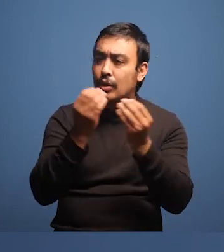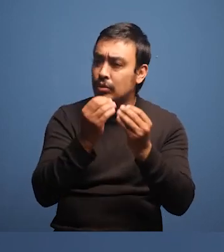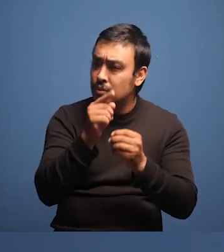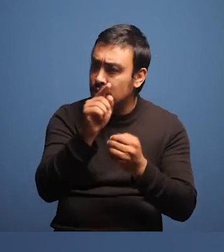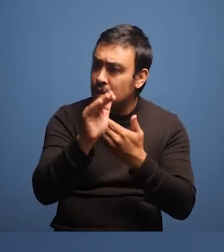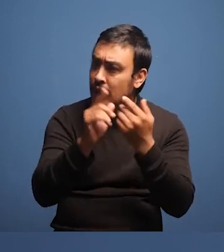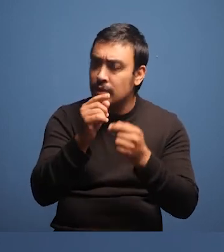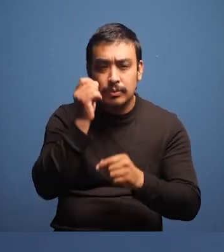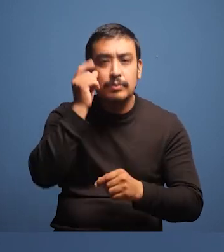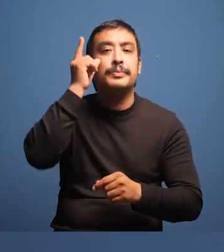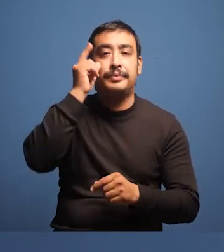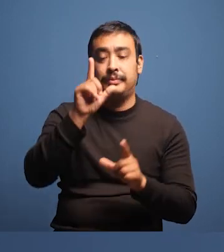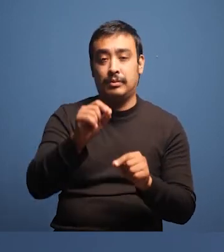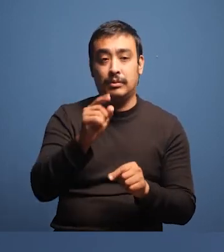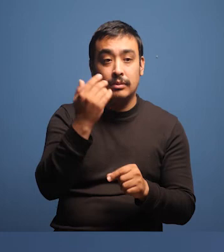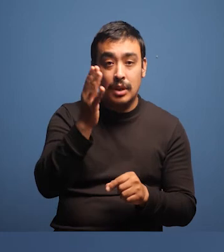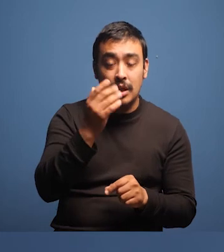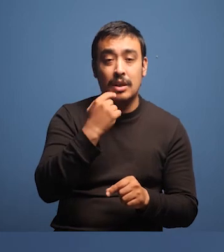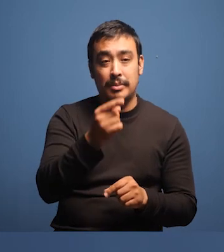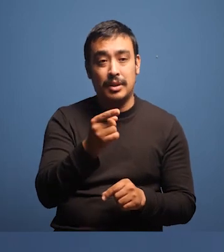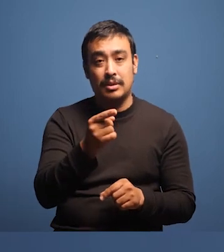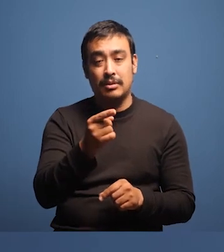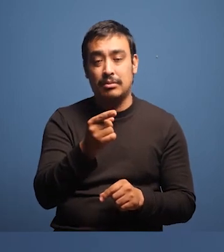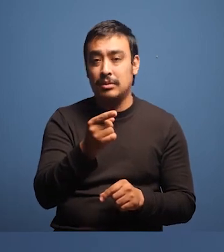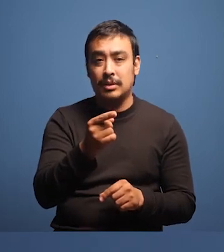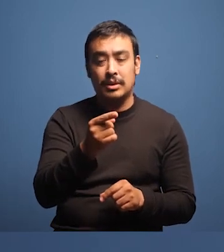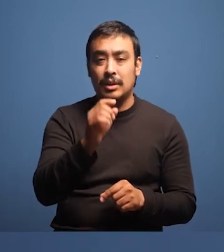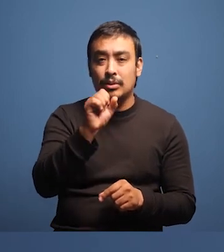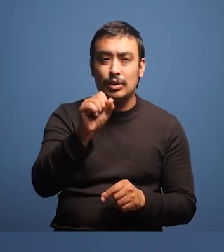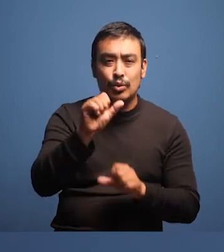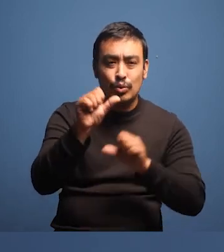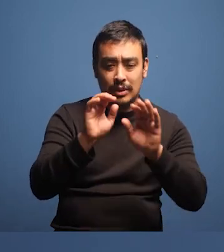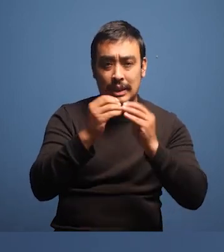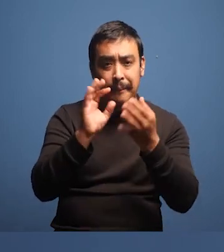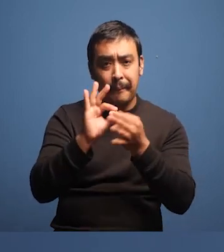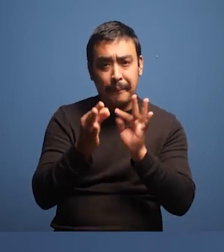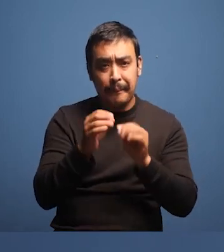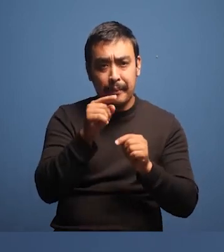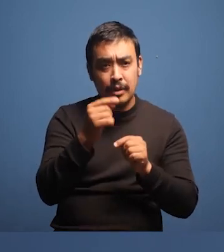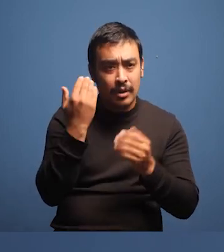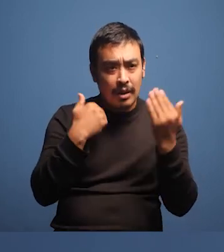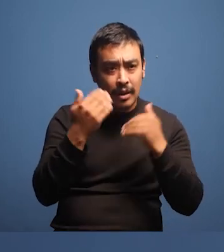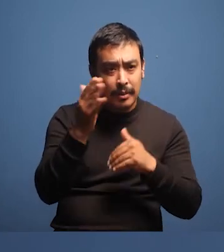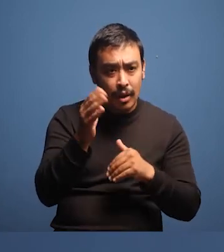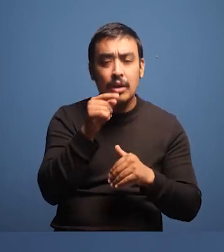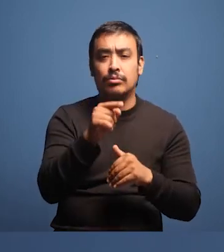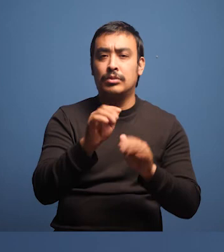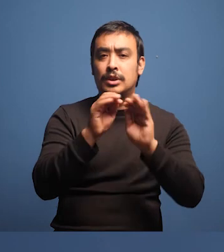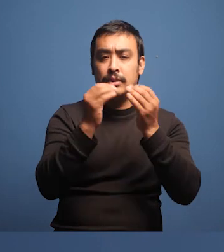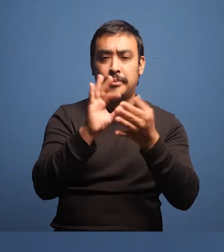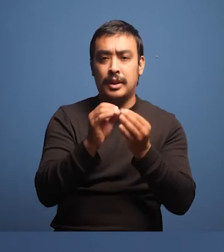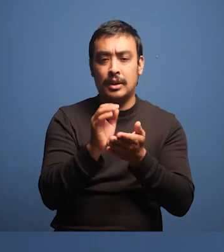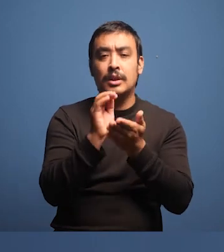भनेर बुझाउन सक्नु। अब त्यो पनि भएन भने मैले अघि पनि भयो नि, हरेक तपाईँले जुन सोसियल मिडियामा तपाईँले एभरेज भइरहेछ भने पनि त्यो सोसियल मिडियाको हेल्प सेन्टर